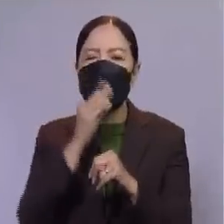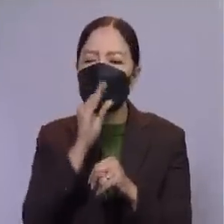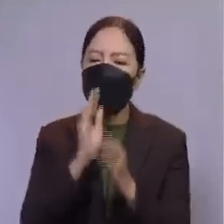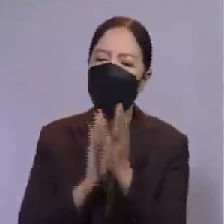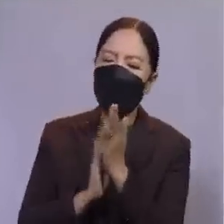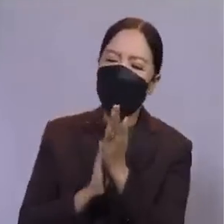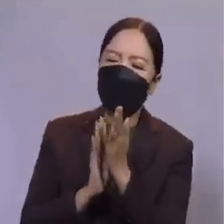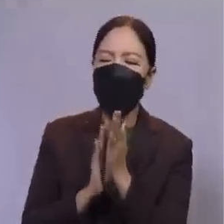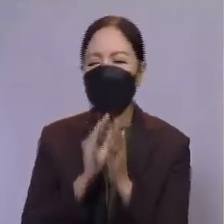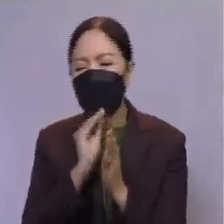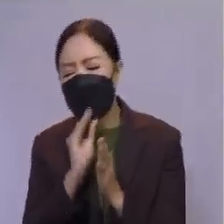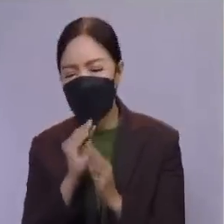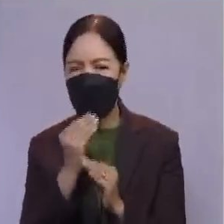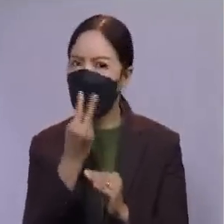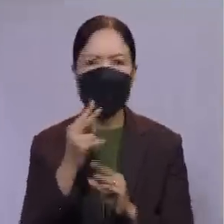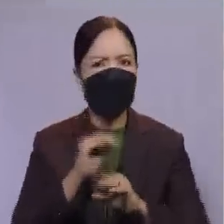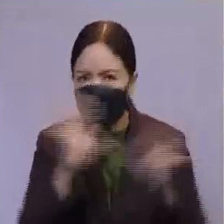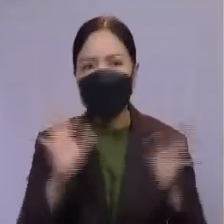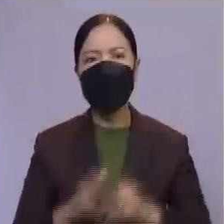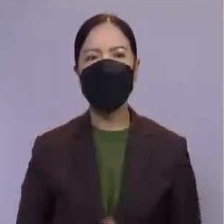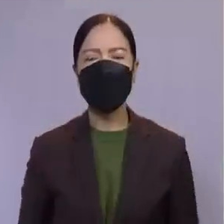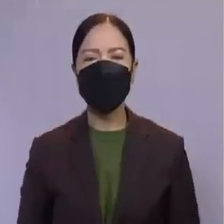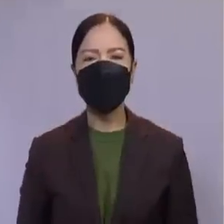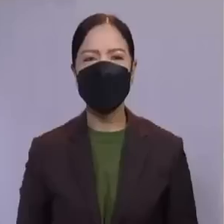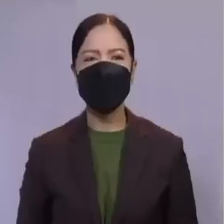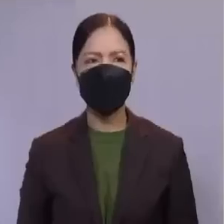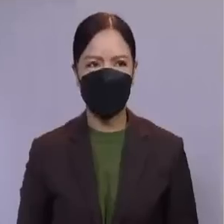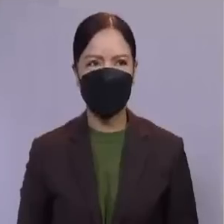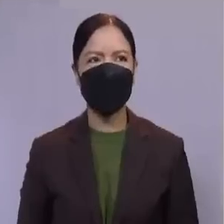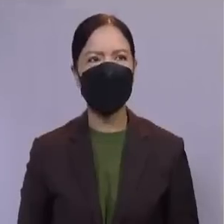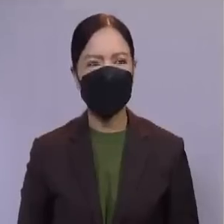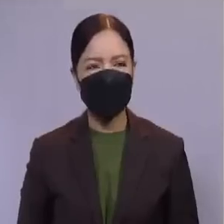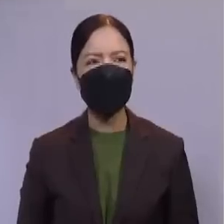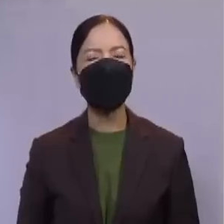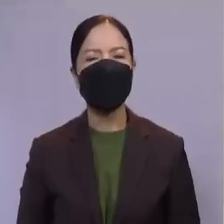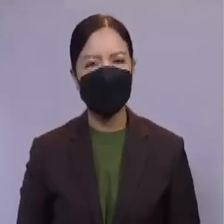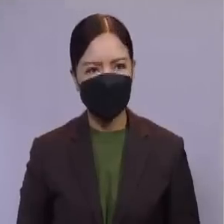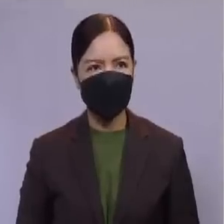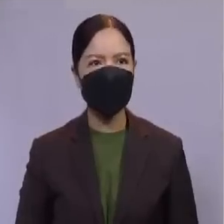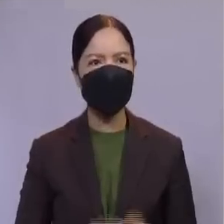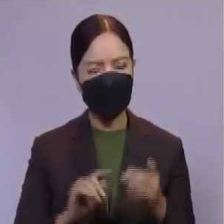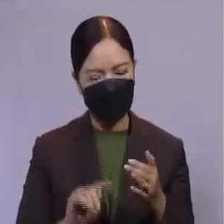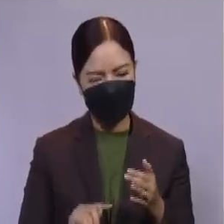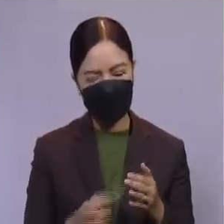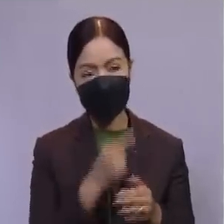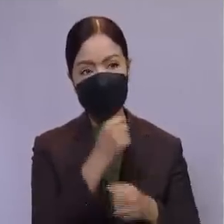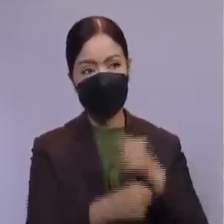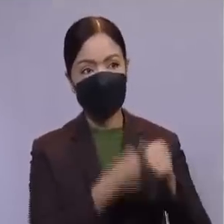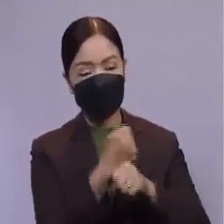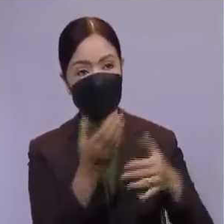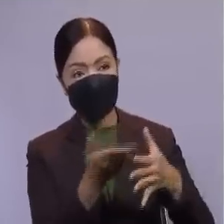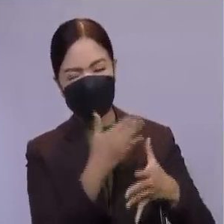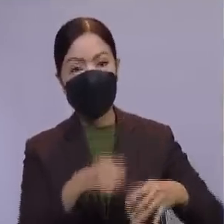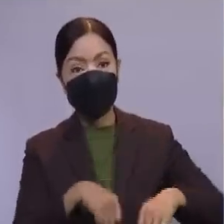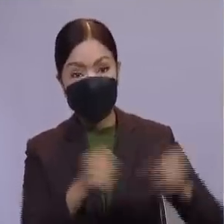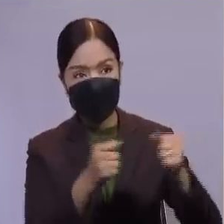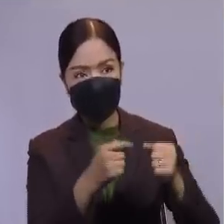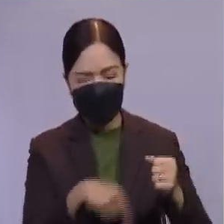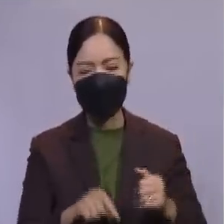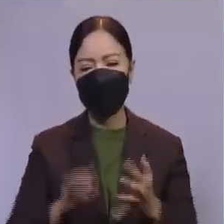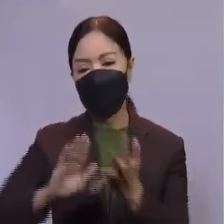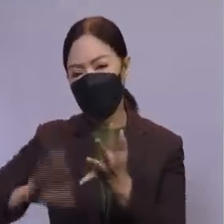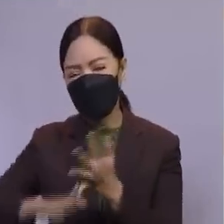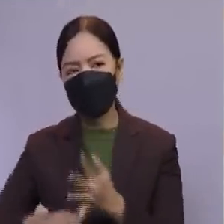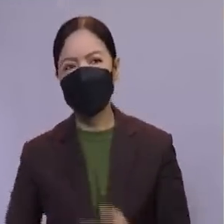ละครั้งก็ชมจริงจัดแรงชัดเจนมากนะคะต้นปีเปิดศึกแตกหักบ้านใหญ่เมืองชลแต่ว่าปลายปีเนี่ยตีจากบิ๊กป้อม